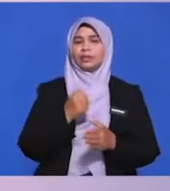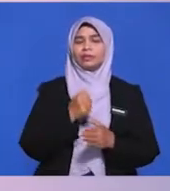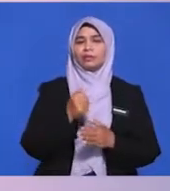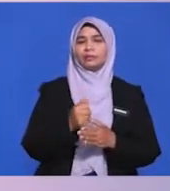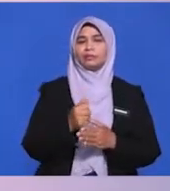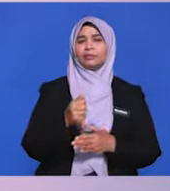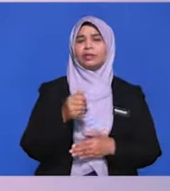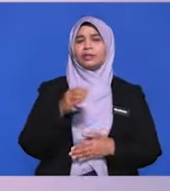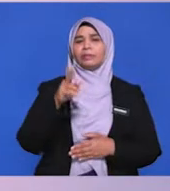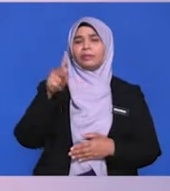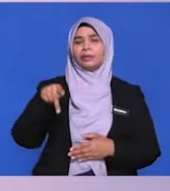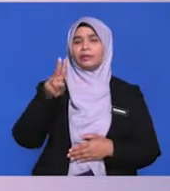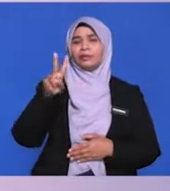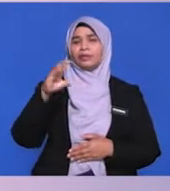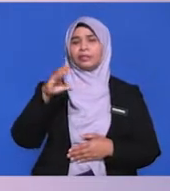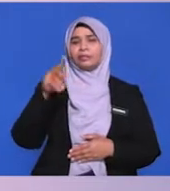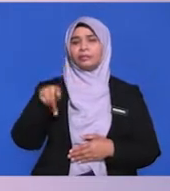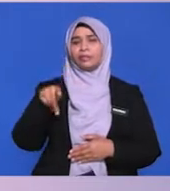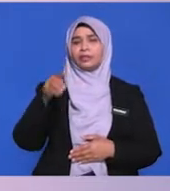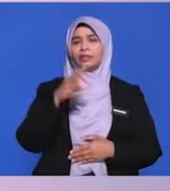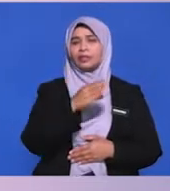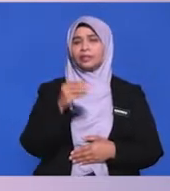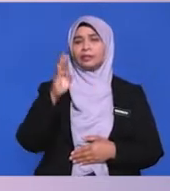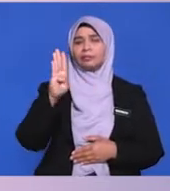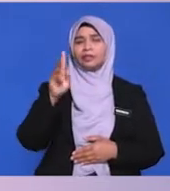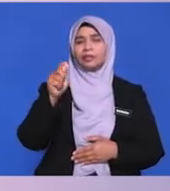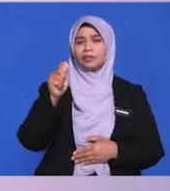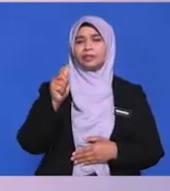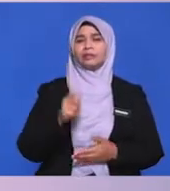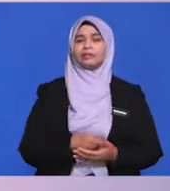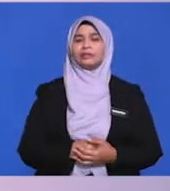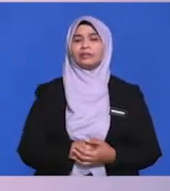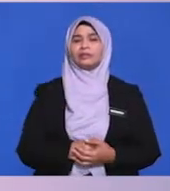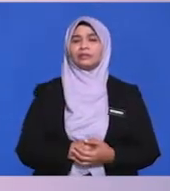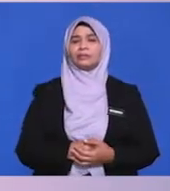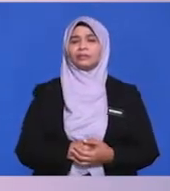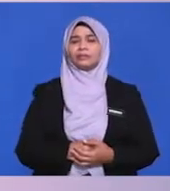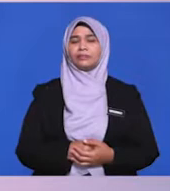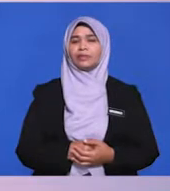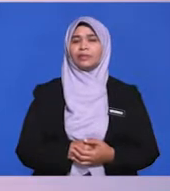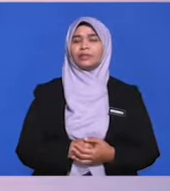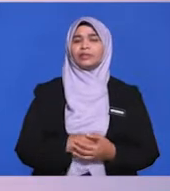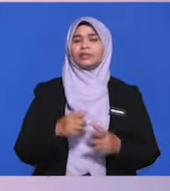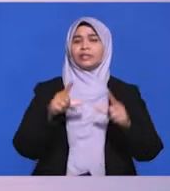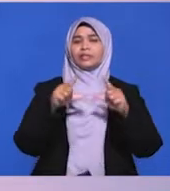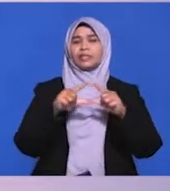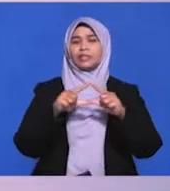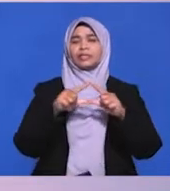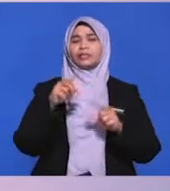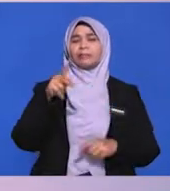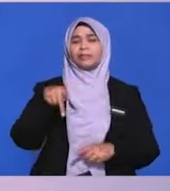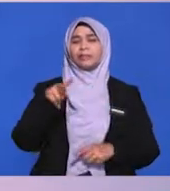pvc B dan ditipu seterusnya dengan menggunakan